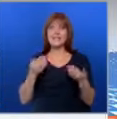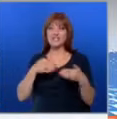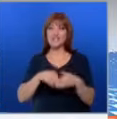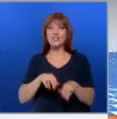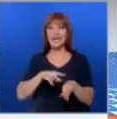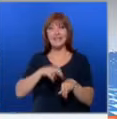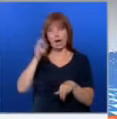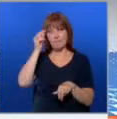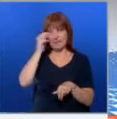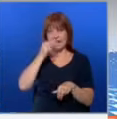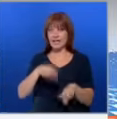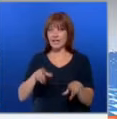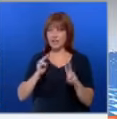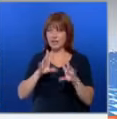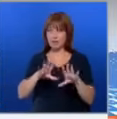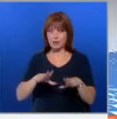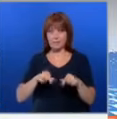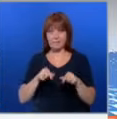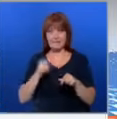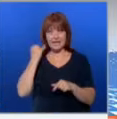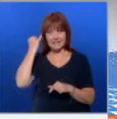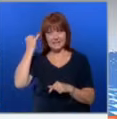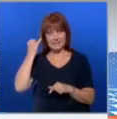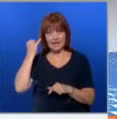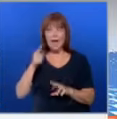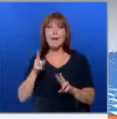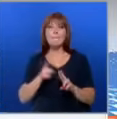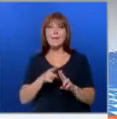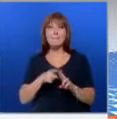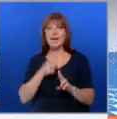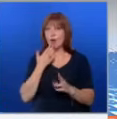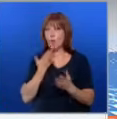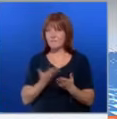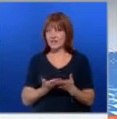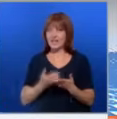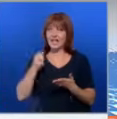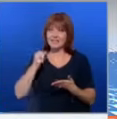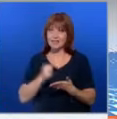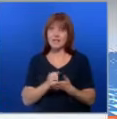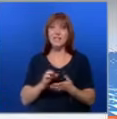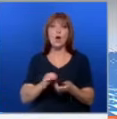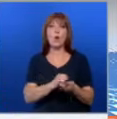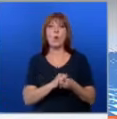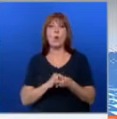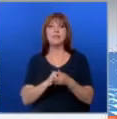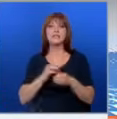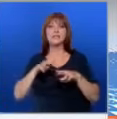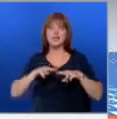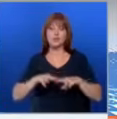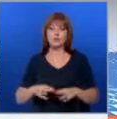България решава дали да приеме тази идея. От ПП обаче вече обявиха, че настояват коалицията да остане в